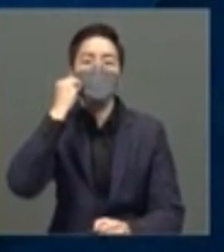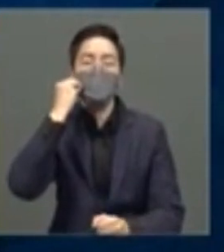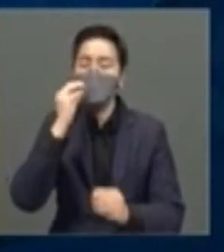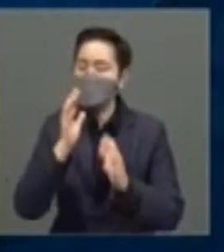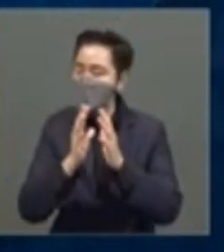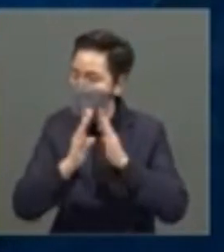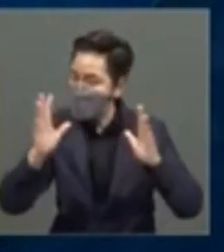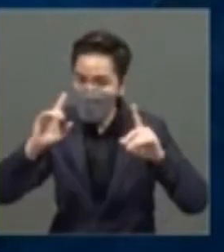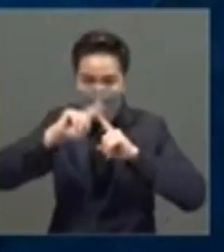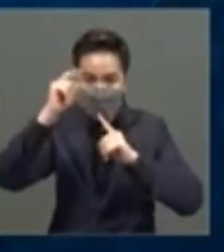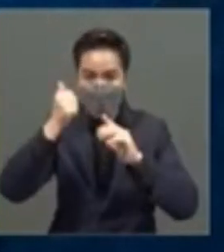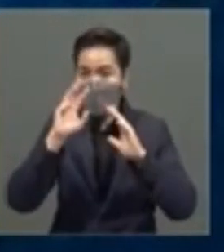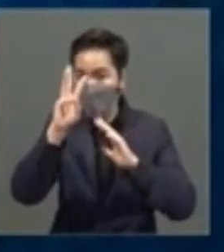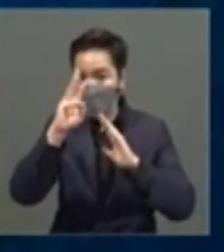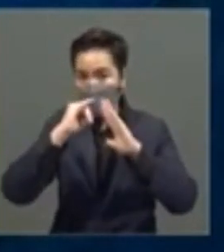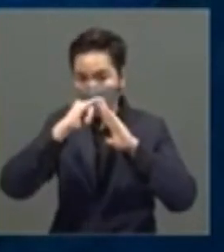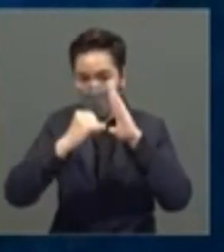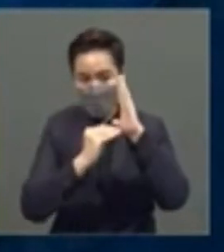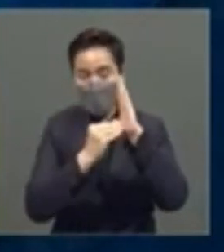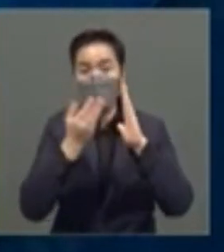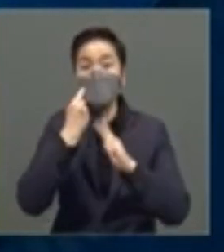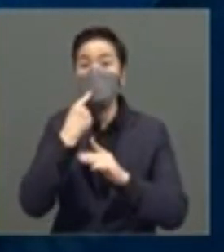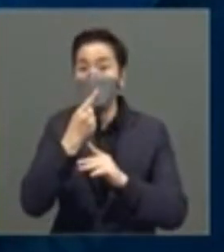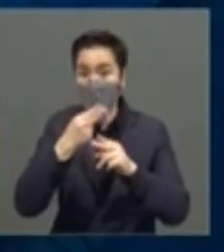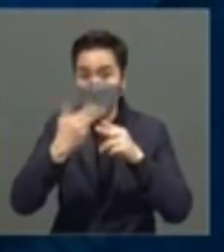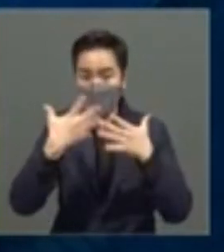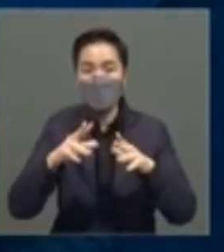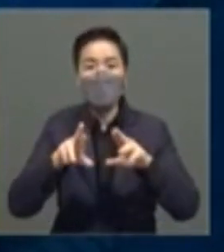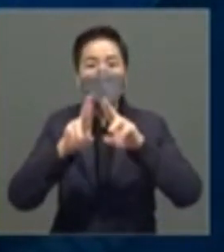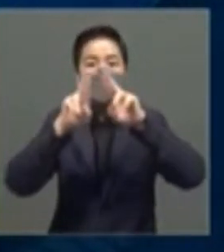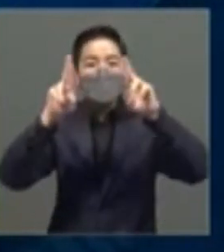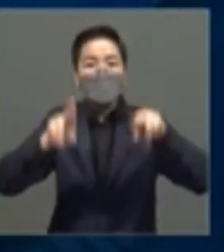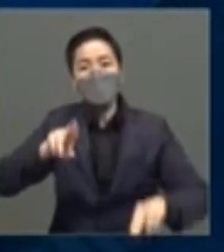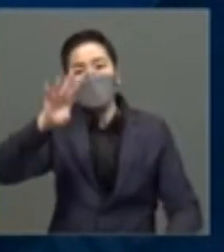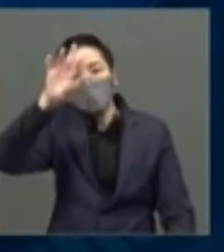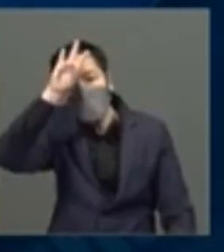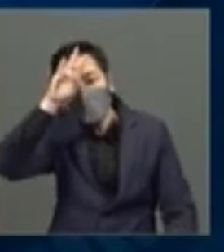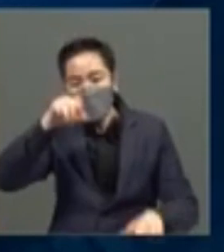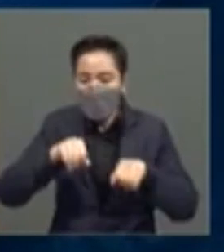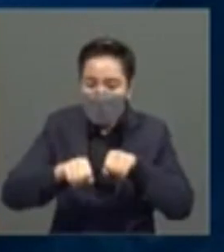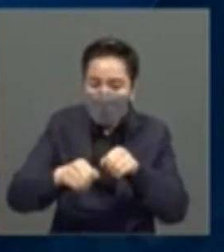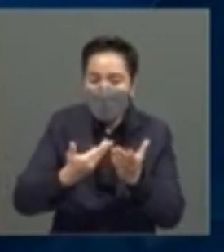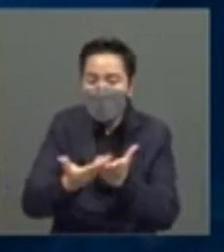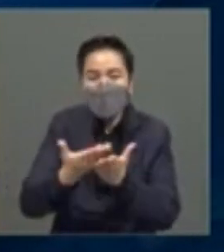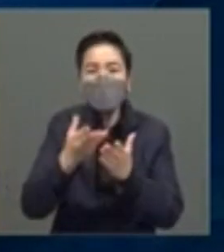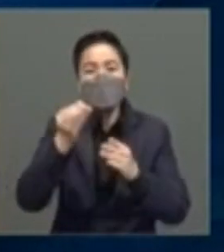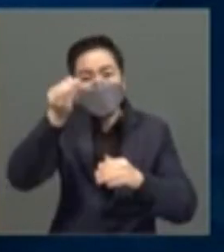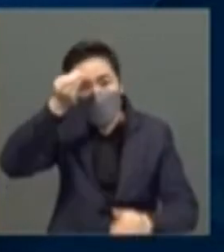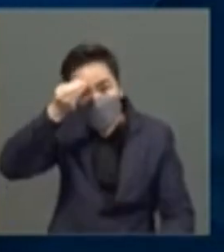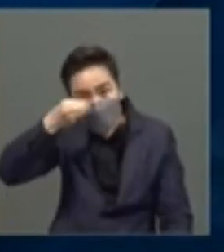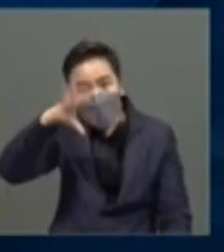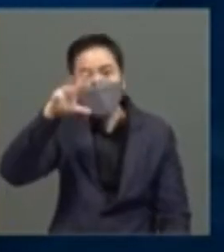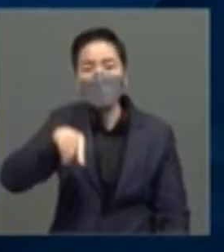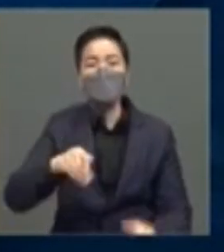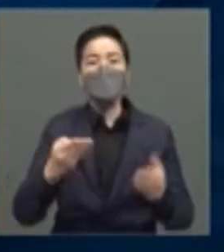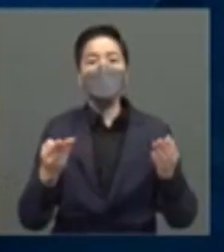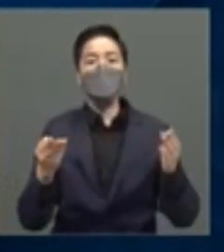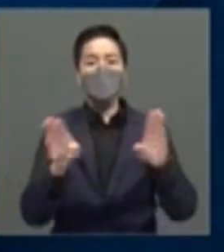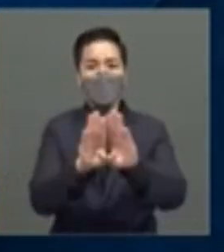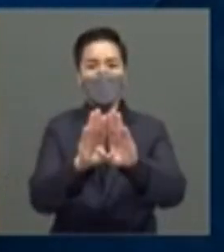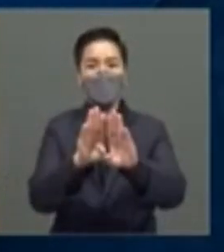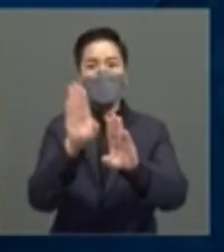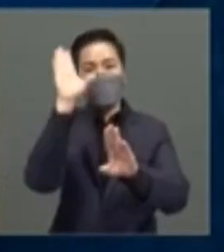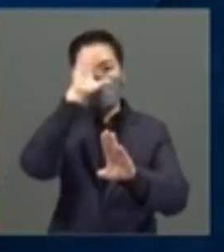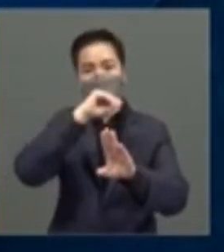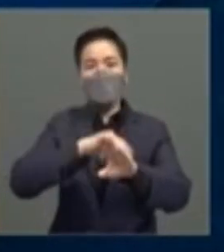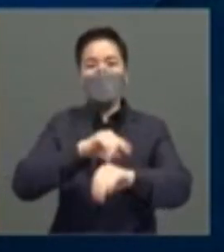ให้มากที่สุดใน6จังหวัดนี้นะคะร้านสะดวกซื้อรวมทั้งตลาดโต้รุ่งปิดตั้งแต่